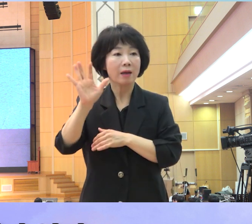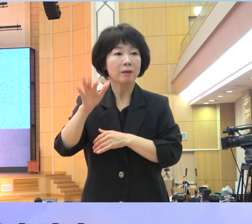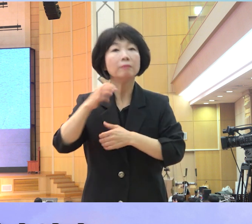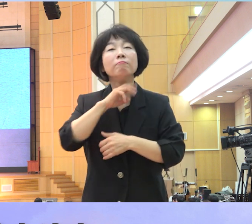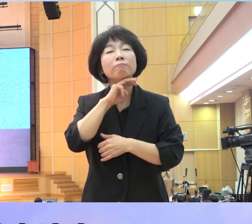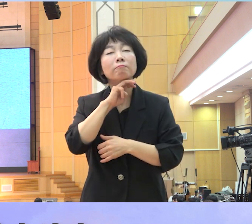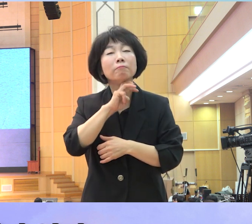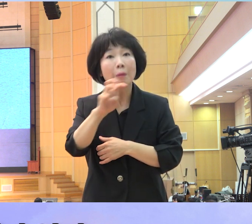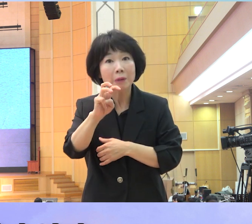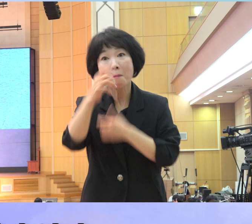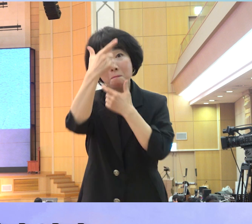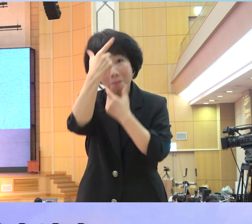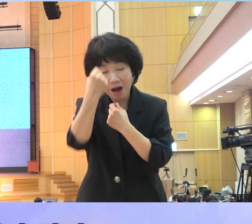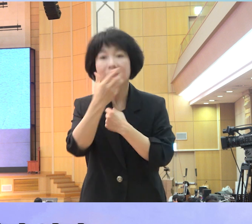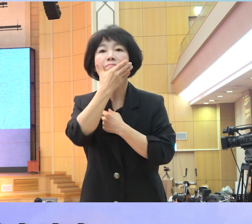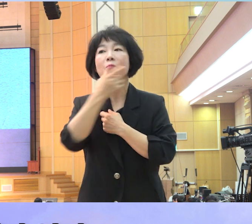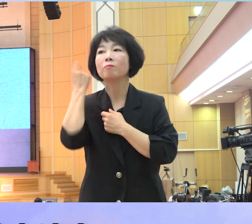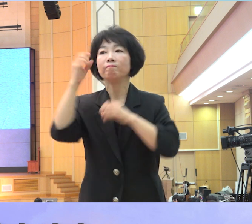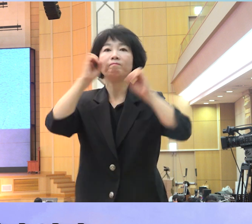오랜 기다림이죠.